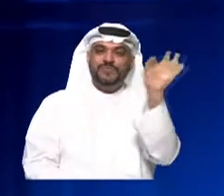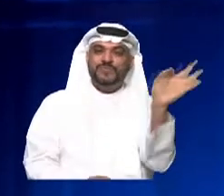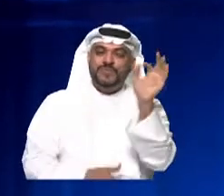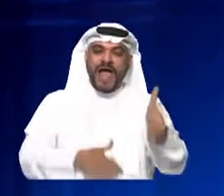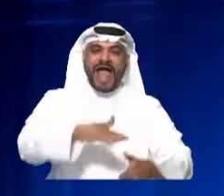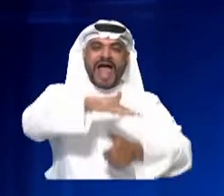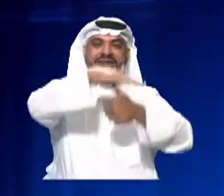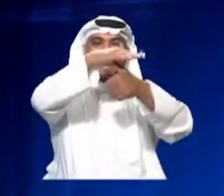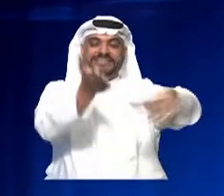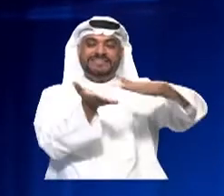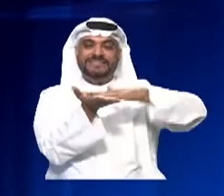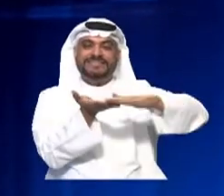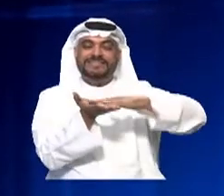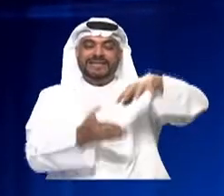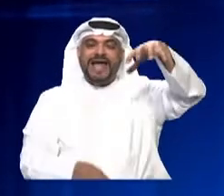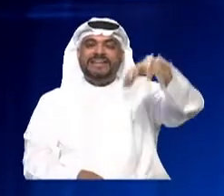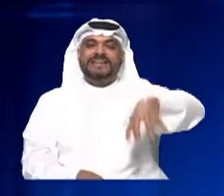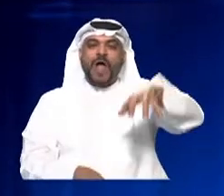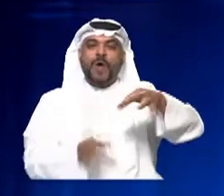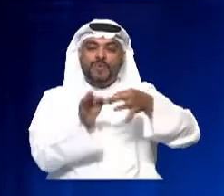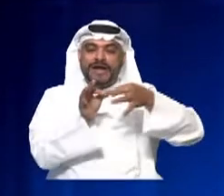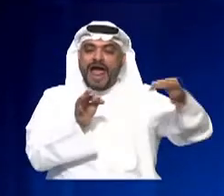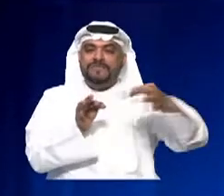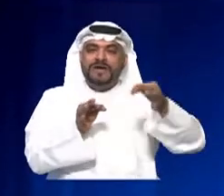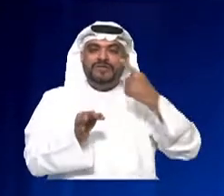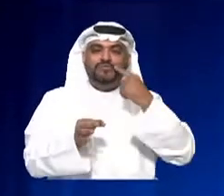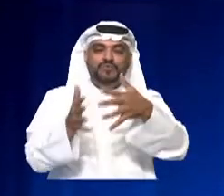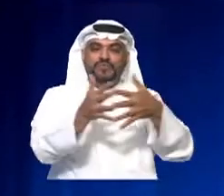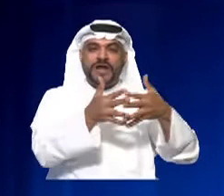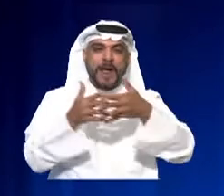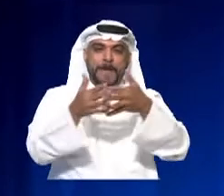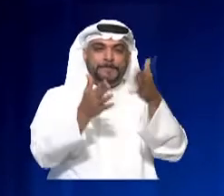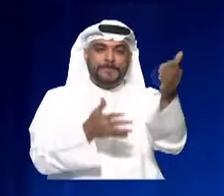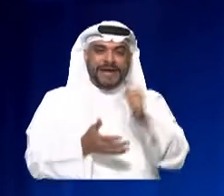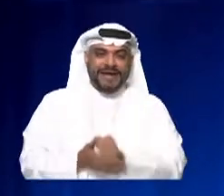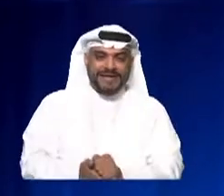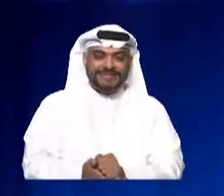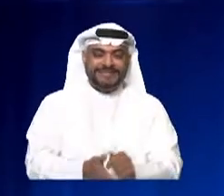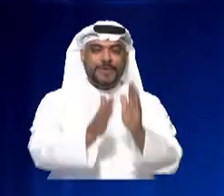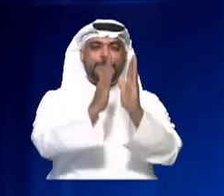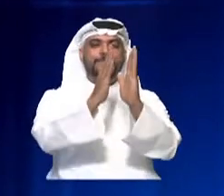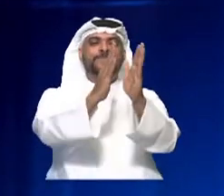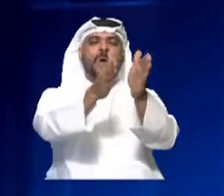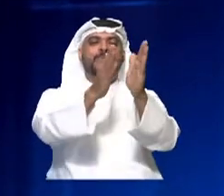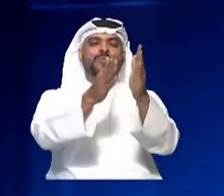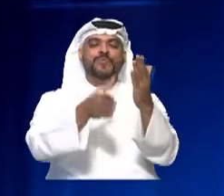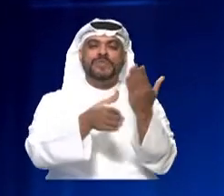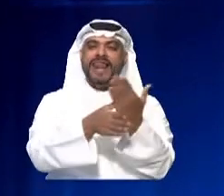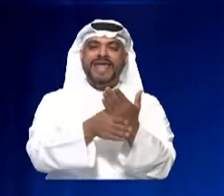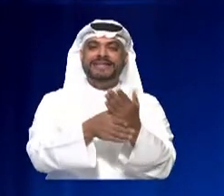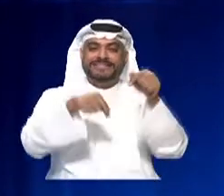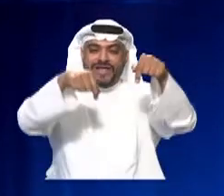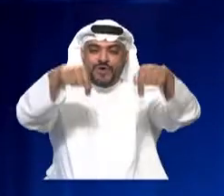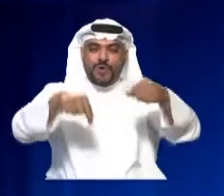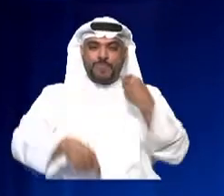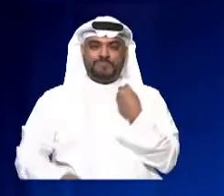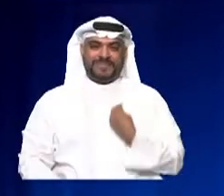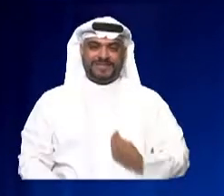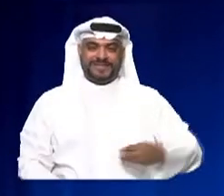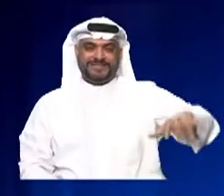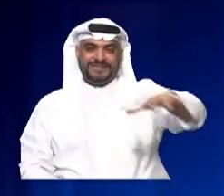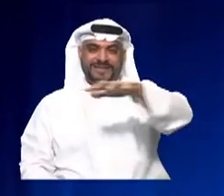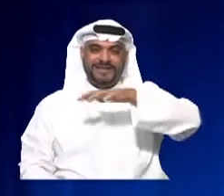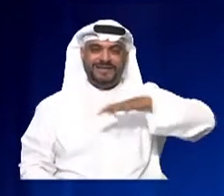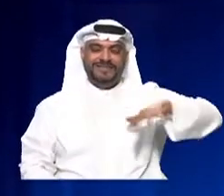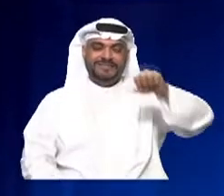رودني ويليامز حاكم عام أنتيغوا وبربودا صديقة، ضمنها سموه خالص تهانيه بمناسبة العيد الوطني